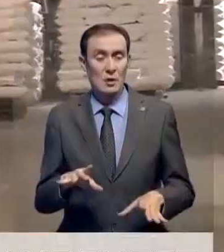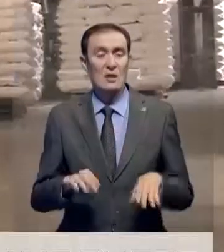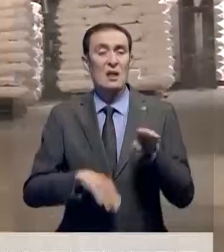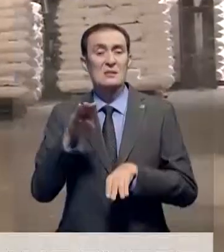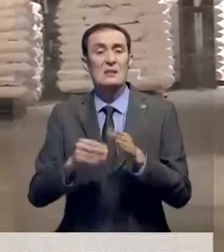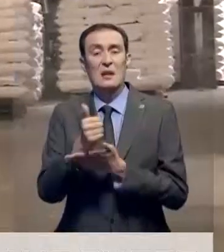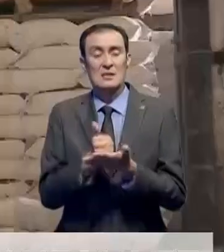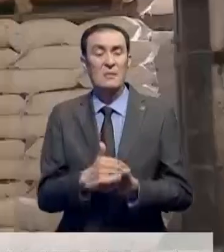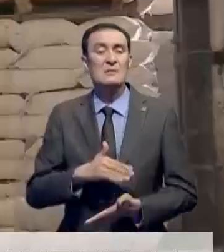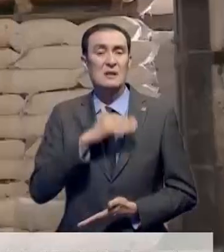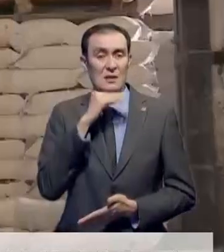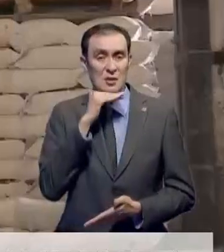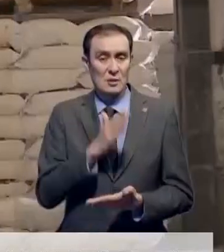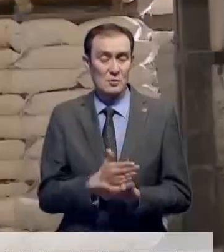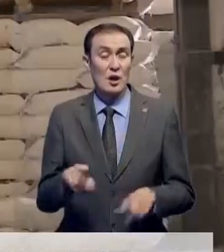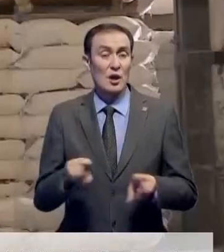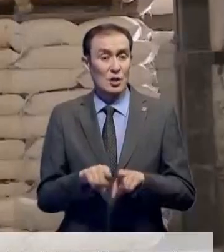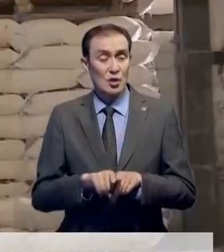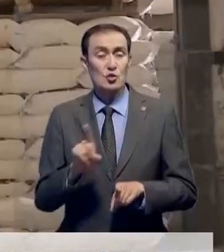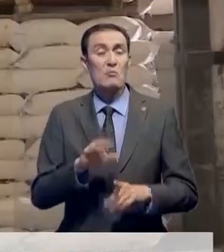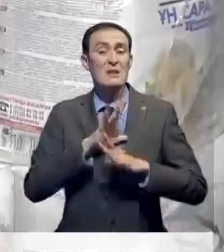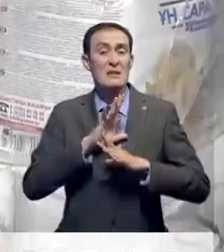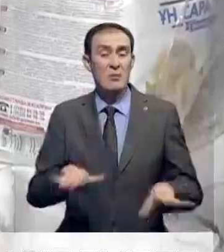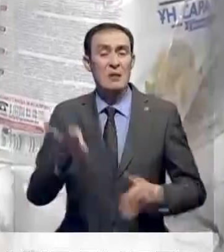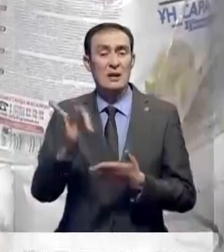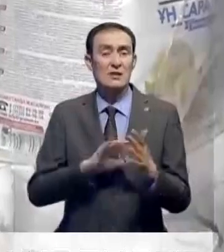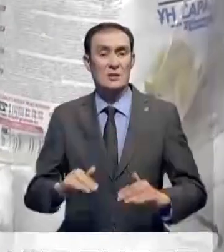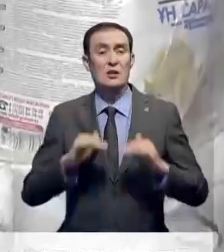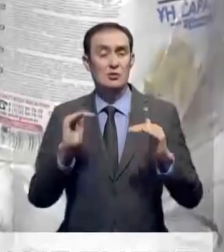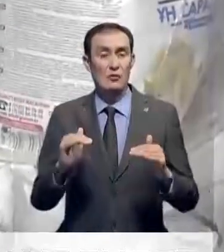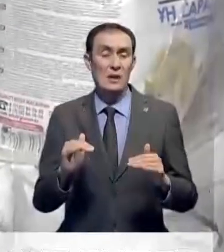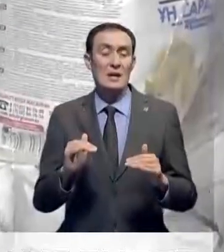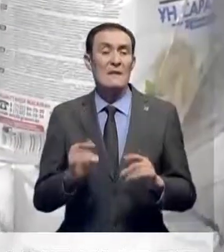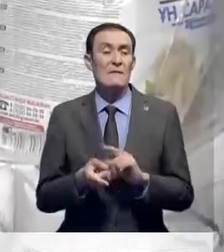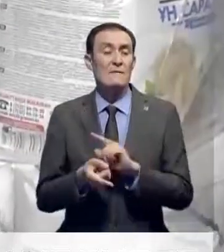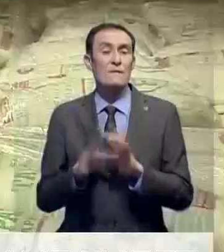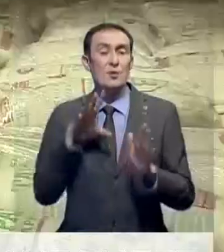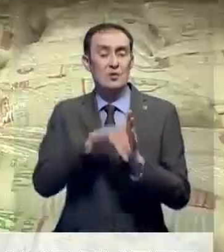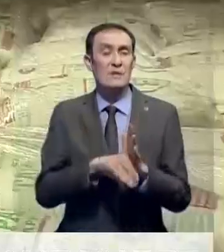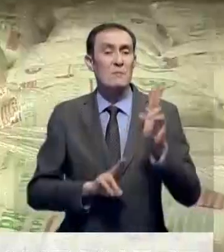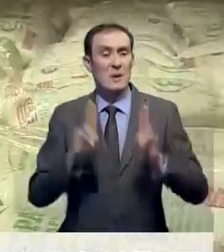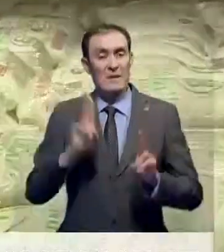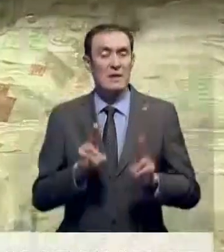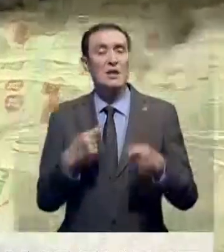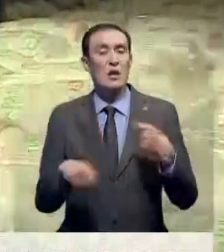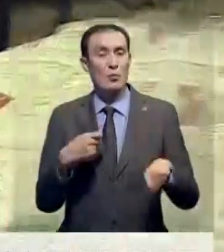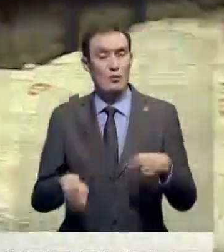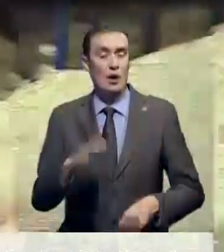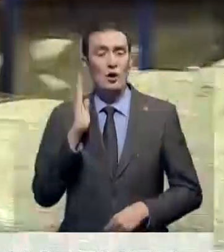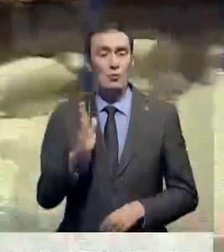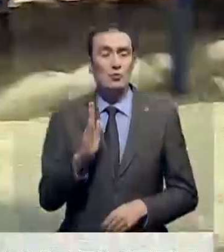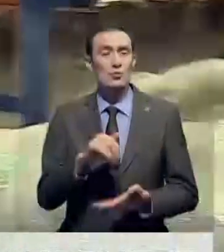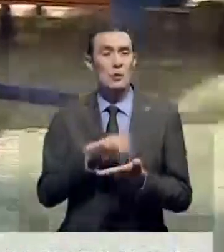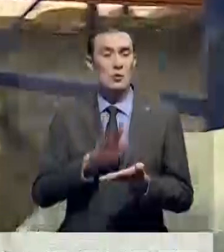складах имеется достаточный запас. Вместе с тем, чтобы не допустить резких скачков цен, внесены изменения в правила биржевой торговли.